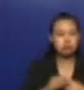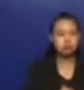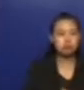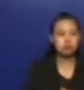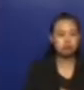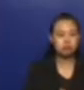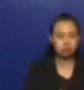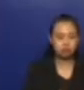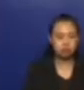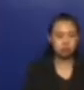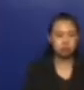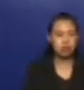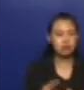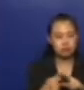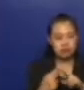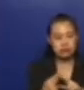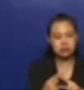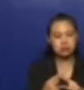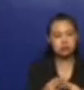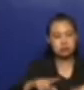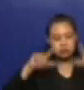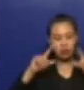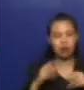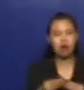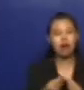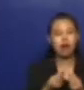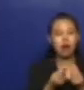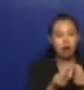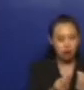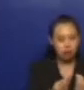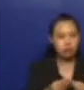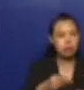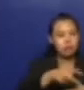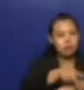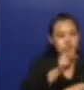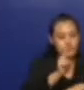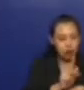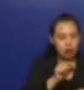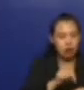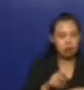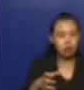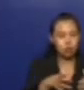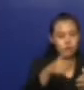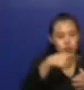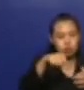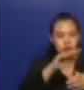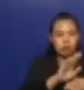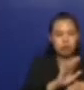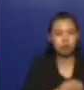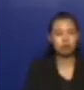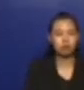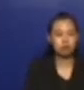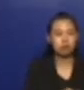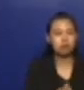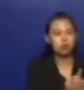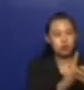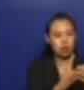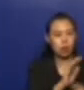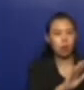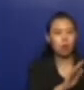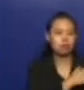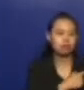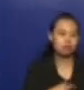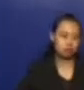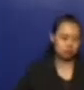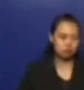รุษนะครับเป็นประธานองคมนตรีมันต้องอย่างนี้ครับเมืองไทยมันถึงเวลาแล้วผมดีใจนะเวลารั